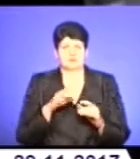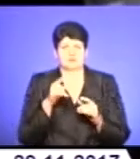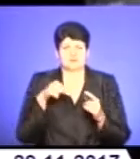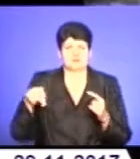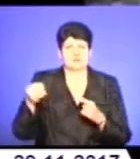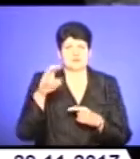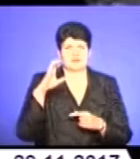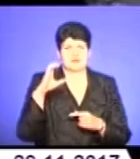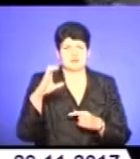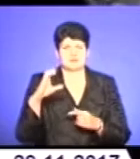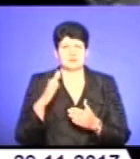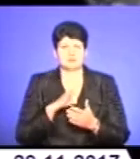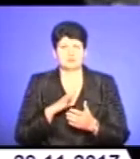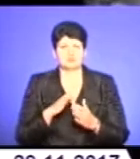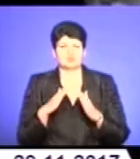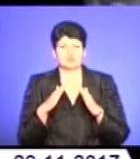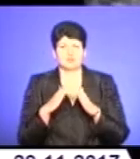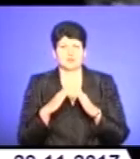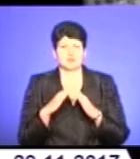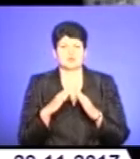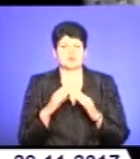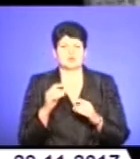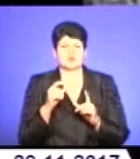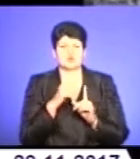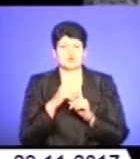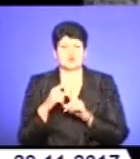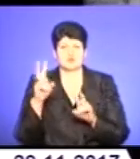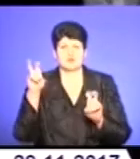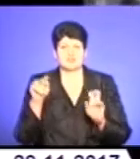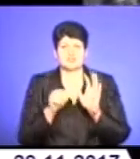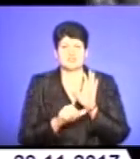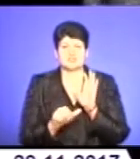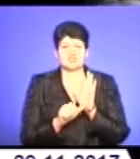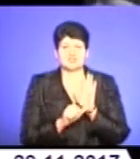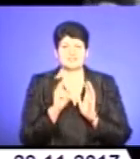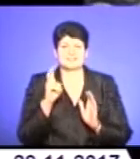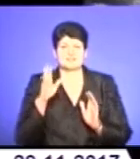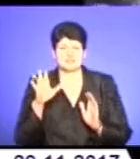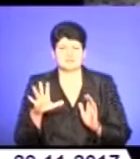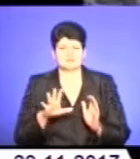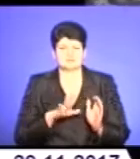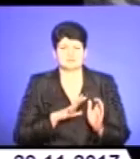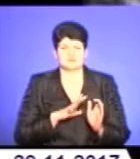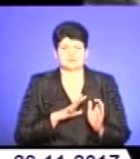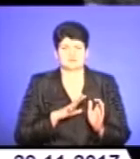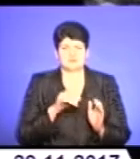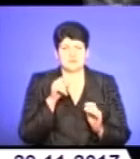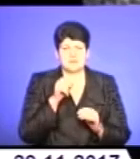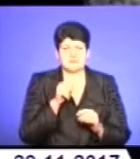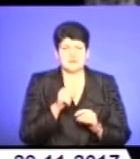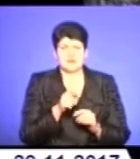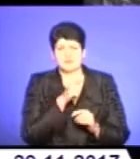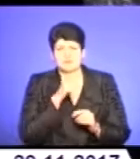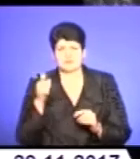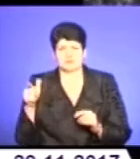тому й отримала назву «Будинок Слово». 66 квартир заселяли письменники, актори, художники та режисери. Впродовж деякого часу